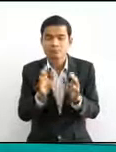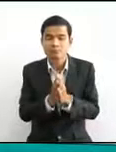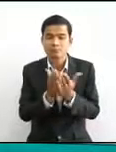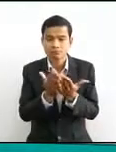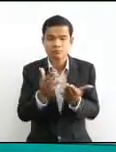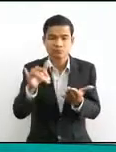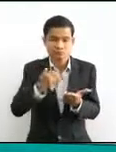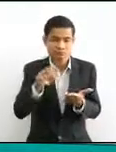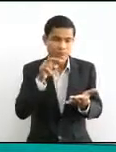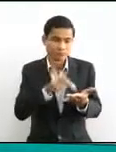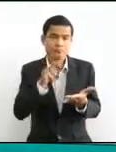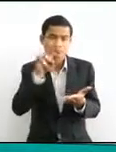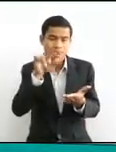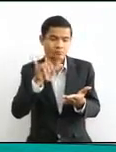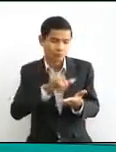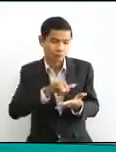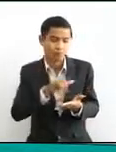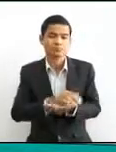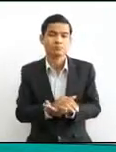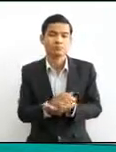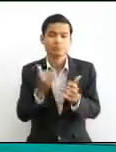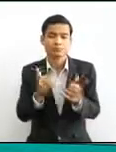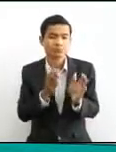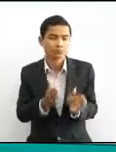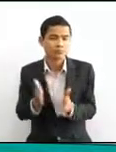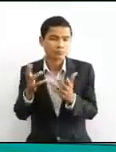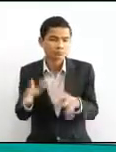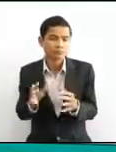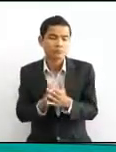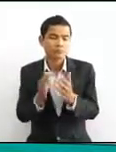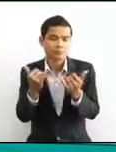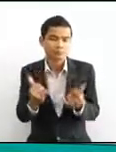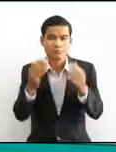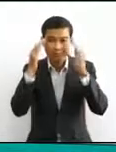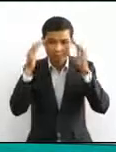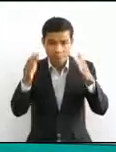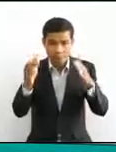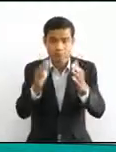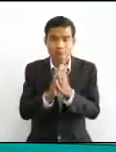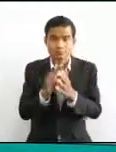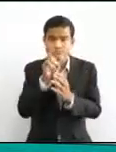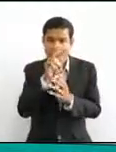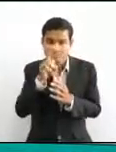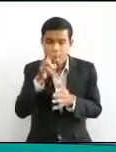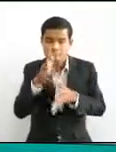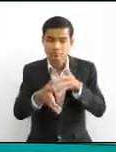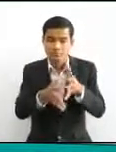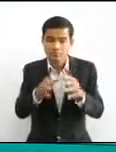nè con tặng ọc nia tiêm hơi nè con cha con tặng ọc nia chăm sẽ đập nè kêu ăn nè ta